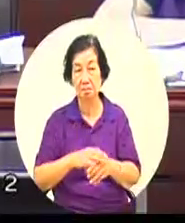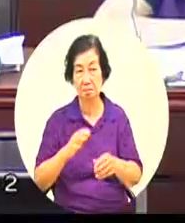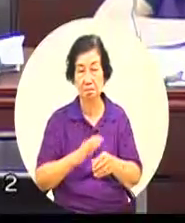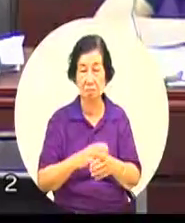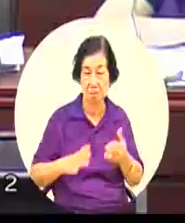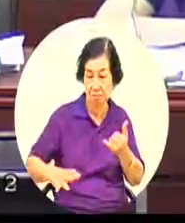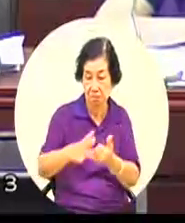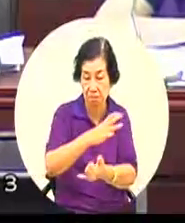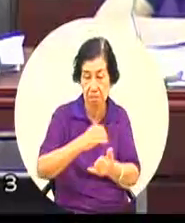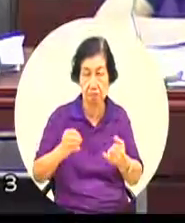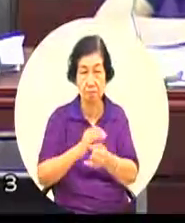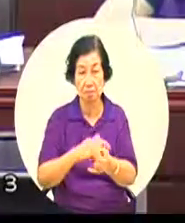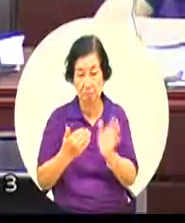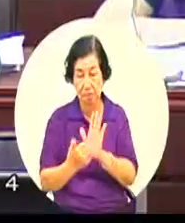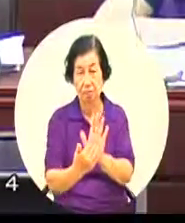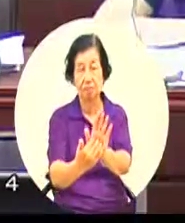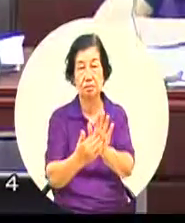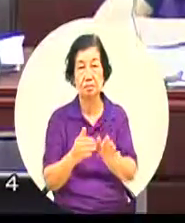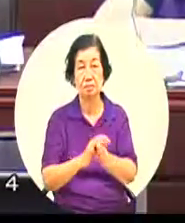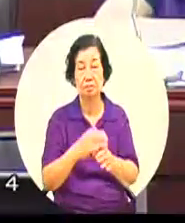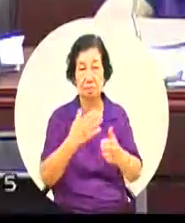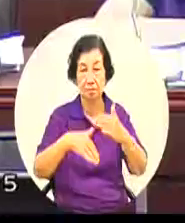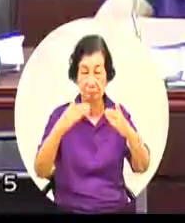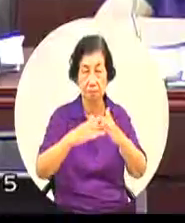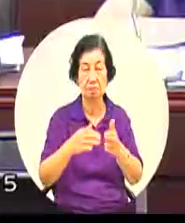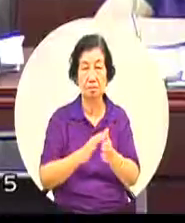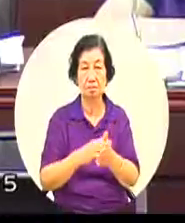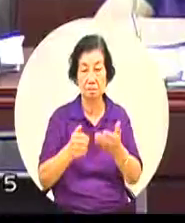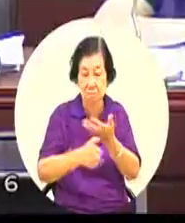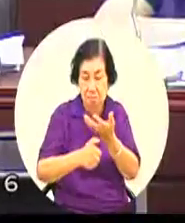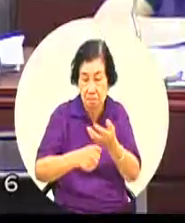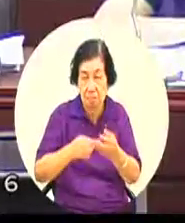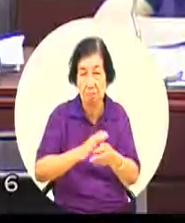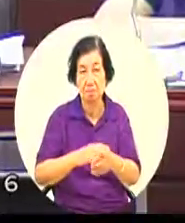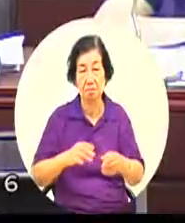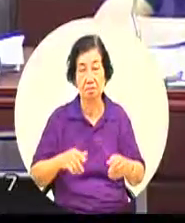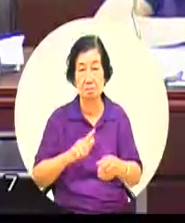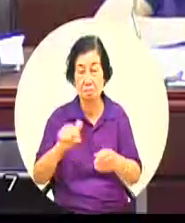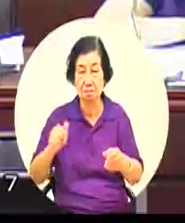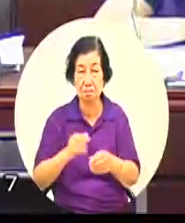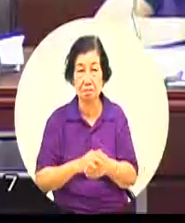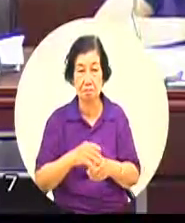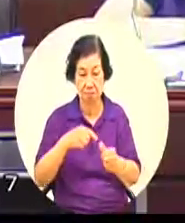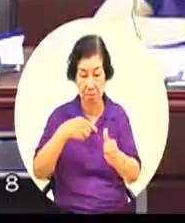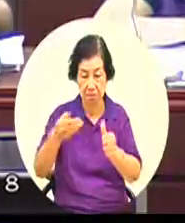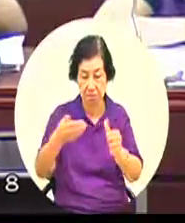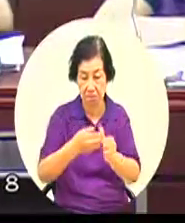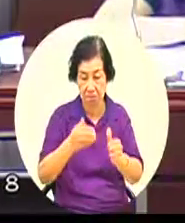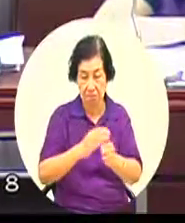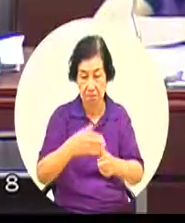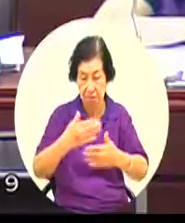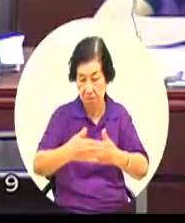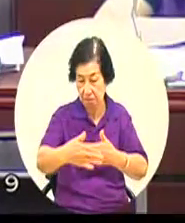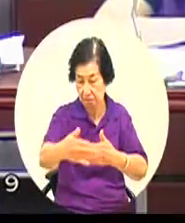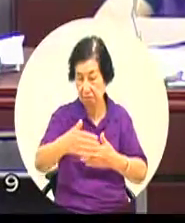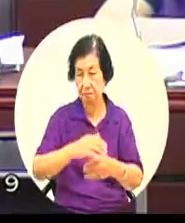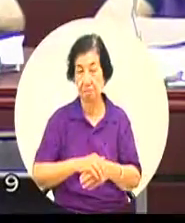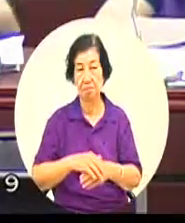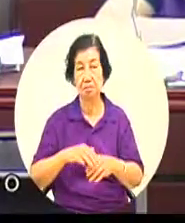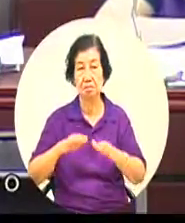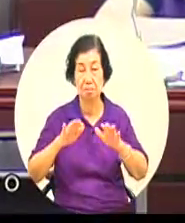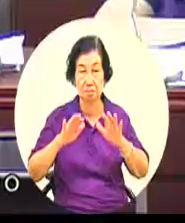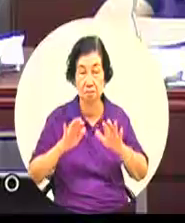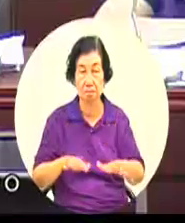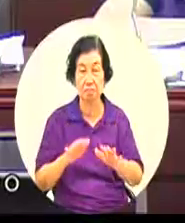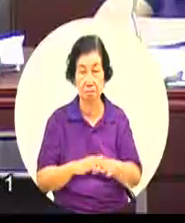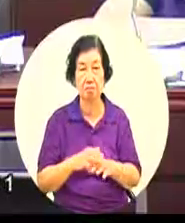在学校这一块呢，反而是一个最重要的阶段，就是教育阶段了。所以刚才我们的韩主任提到，学校要做三